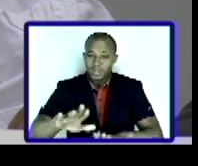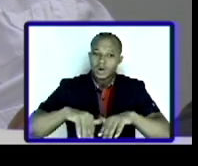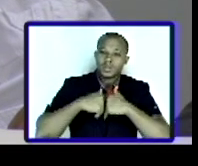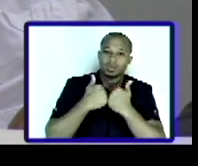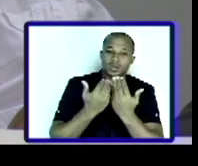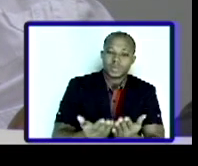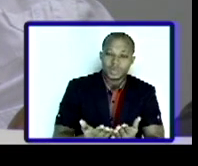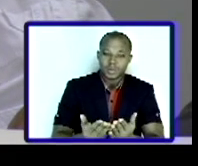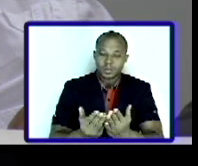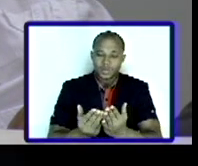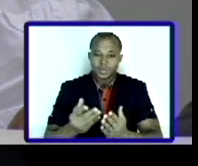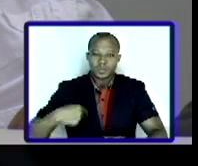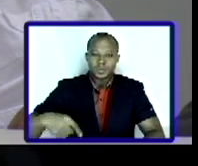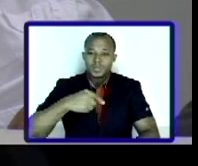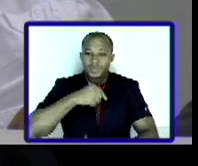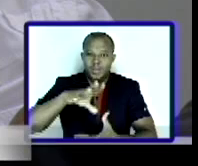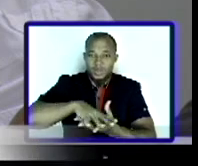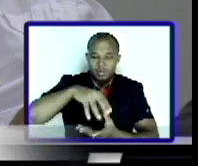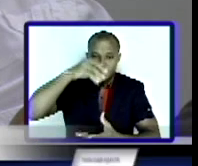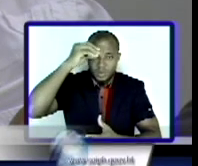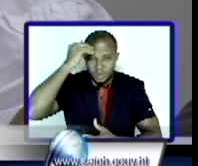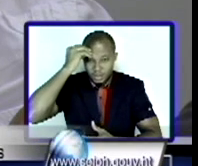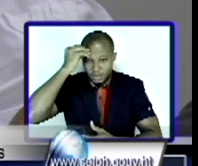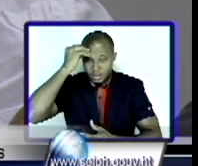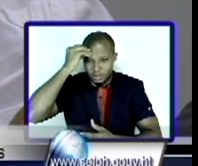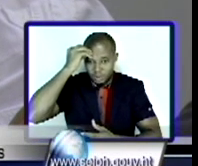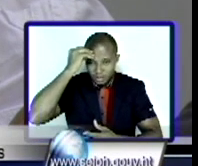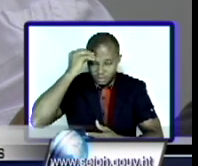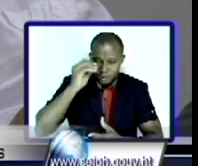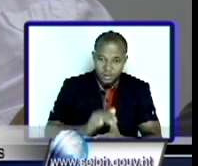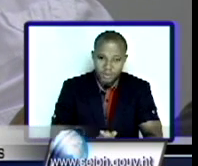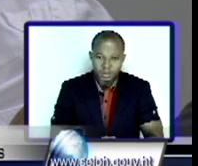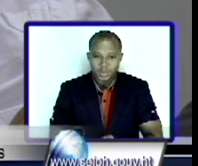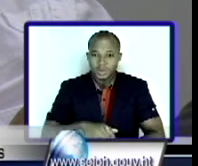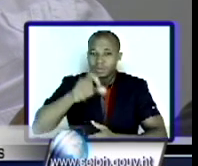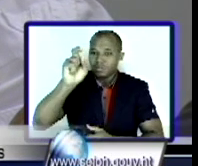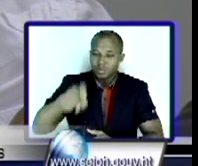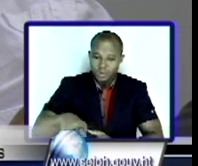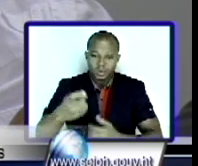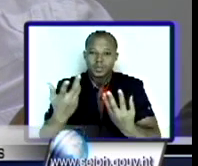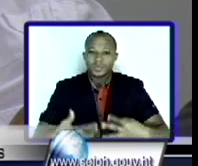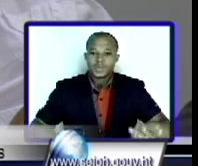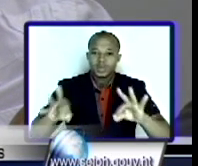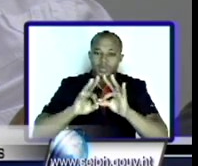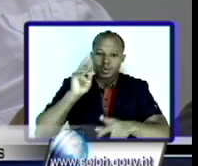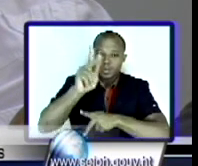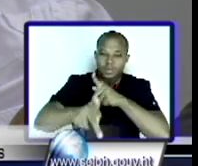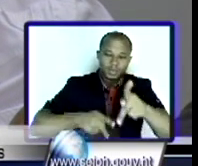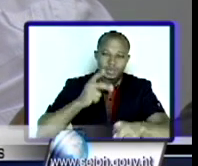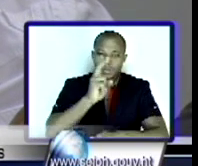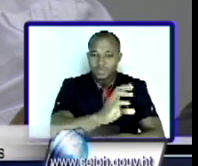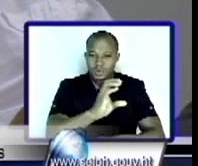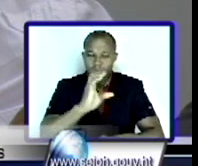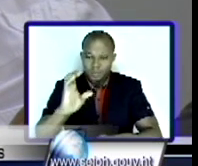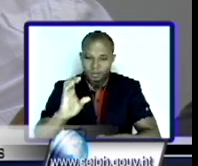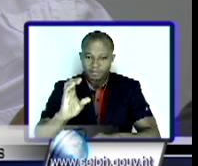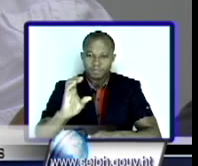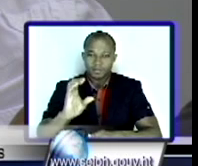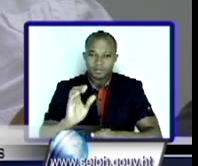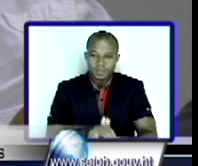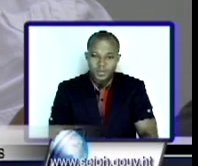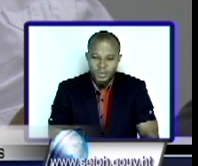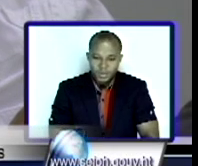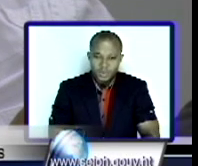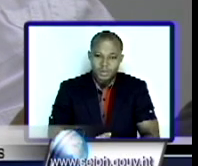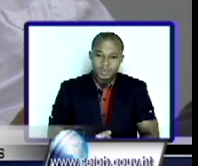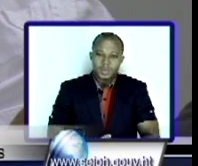pourquoi et comment apprenons-nous à penser que la prise en compte des besoins particuliers des personnes